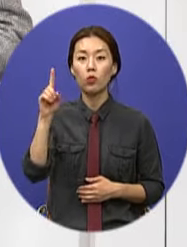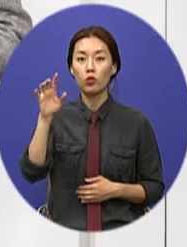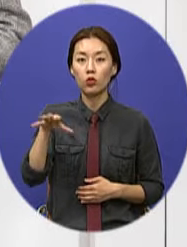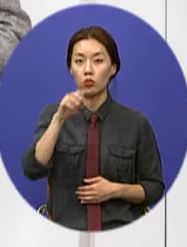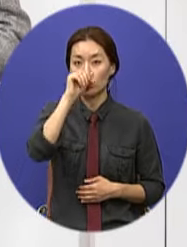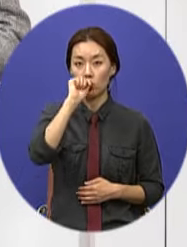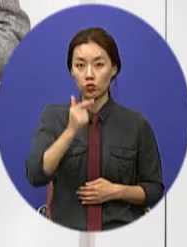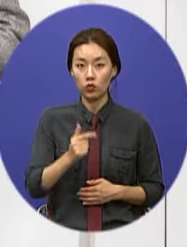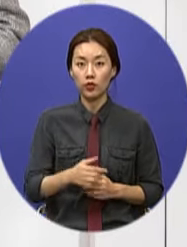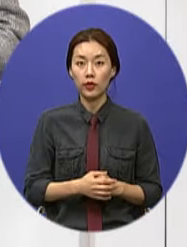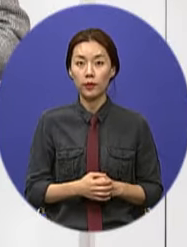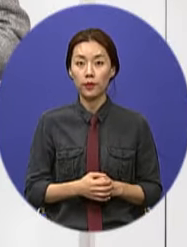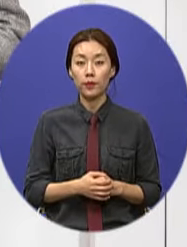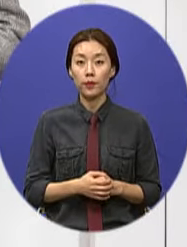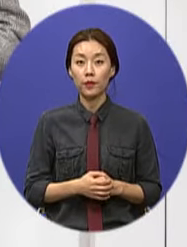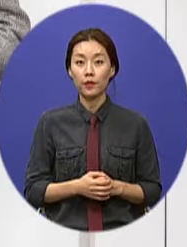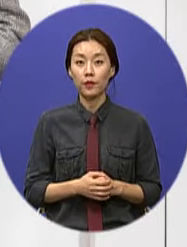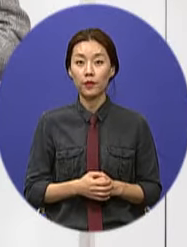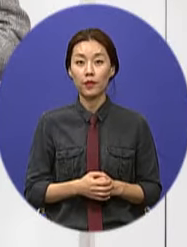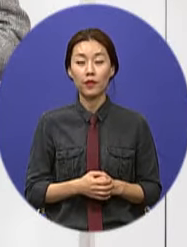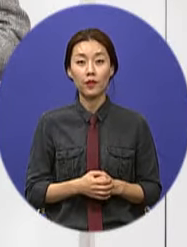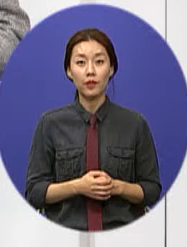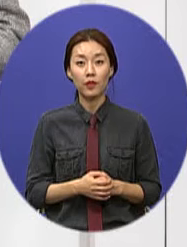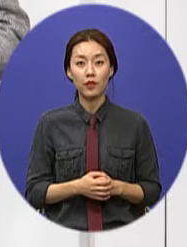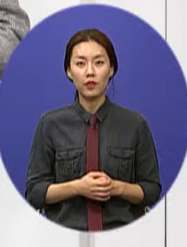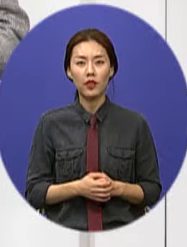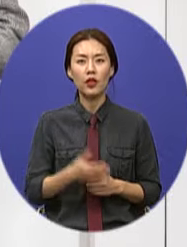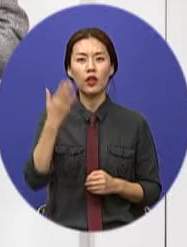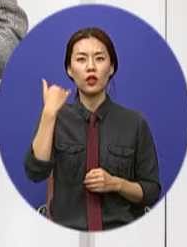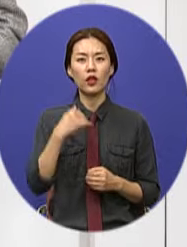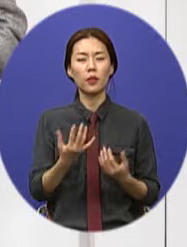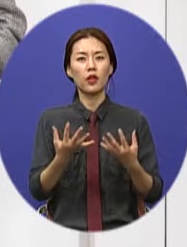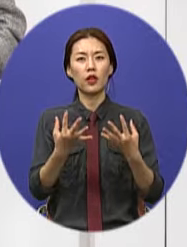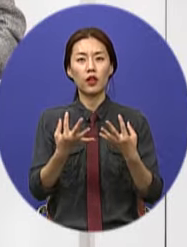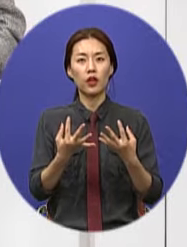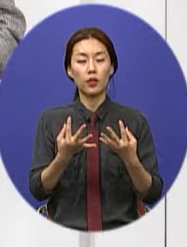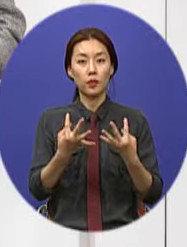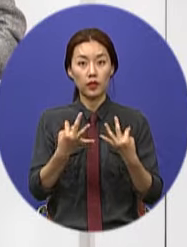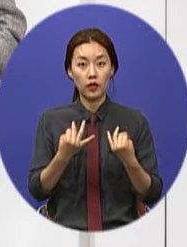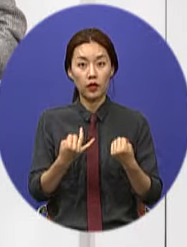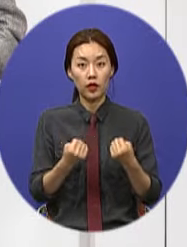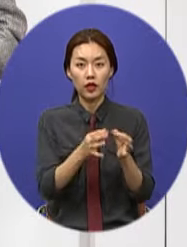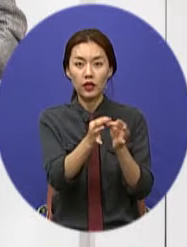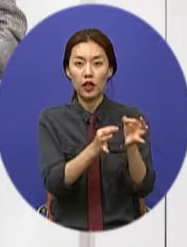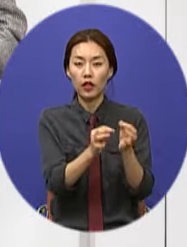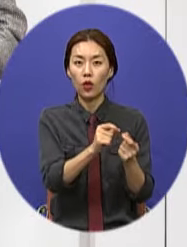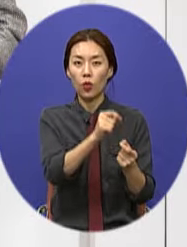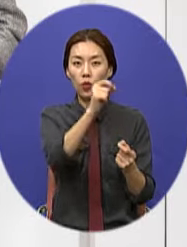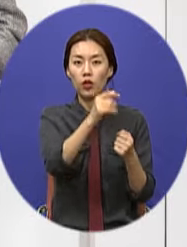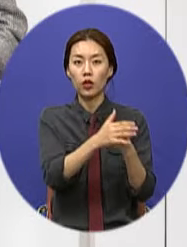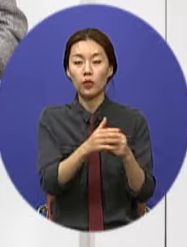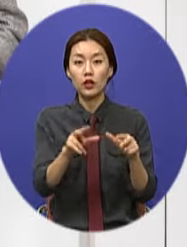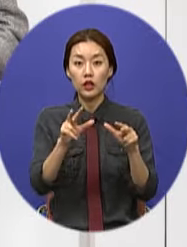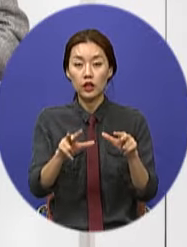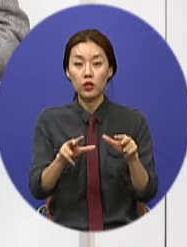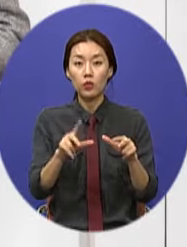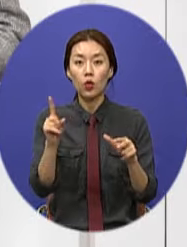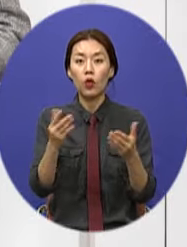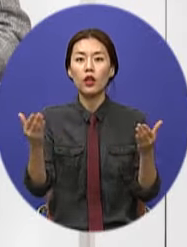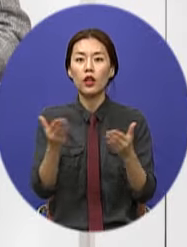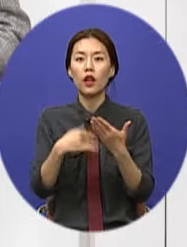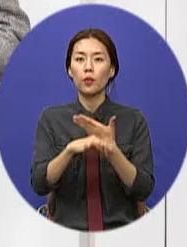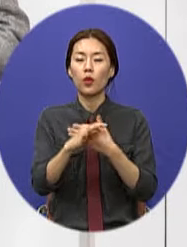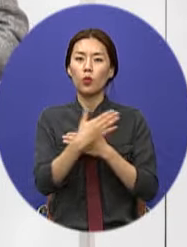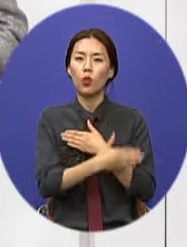좋으세요? 이제 그때 많이 하면 오래 해가지고는 지금은 조금 하면은 너무